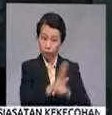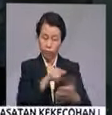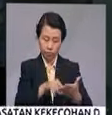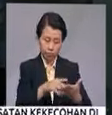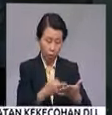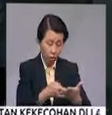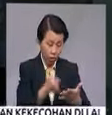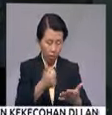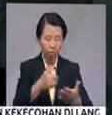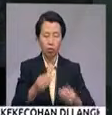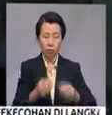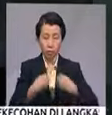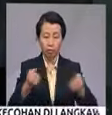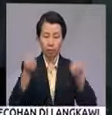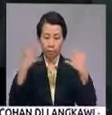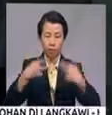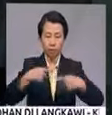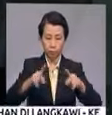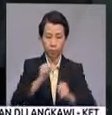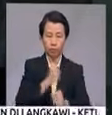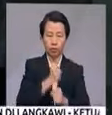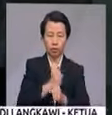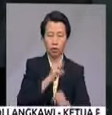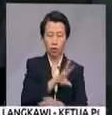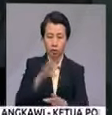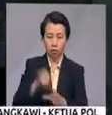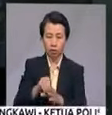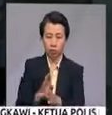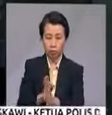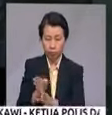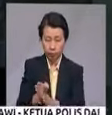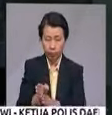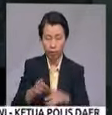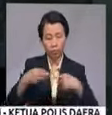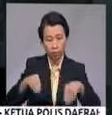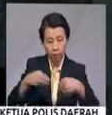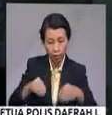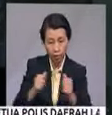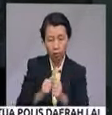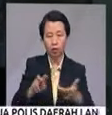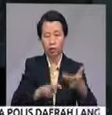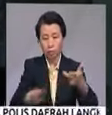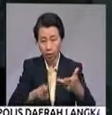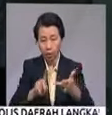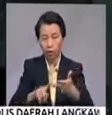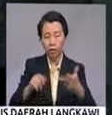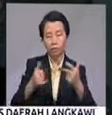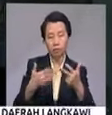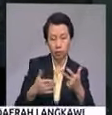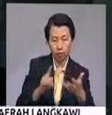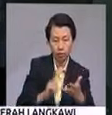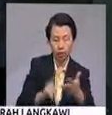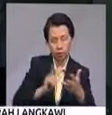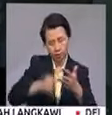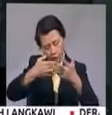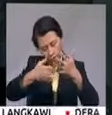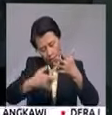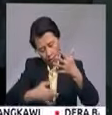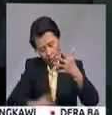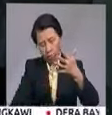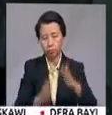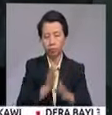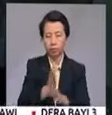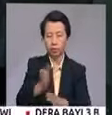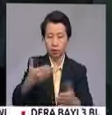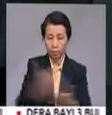akan menawarkan lebih banyak peluang pekerjaan termasuklah dalam bidang pemasaran, pengangkutan, periklanan dan bermacam lagi bidang